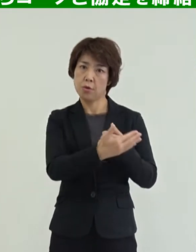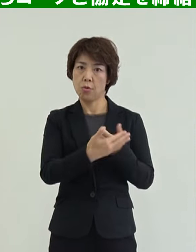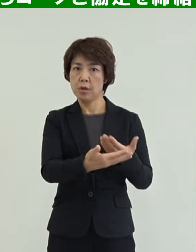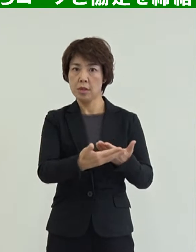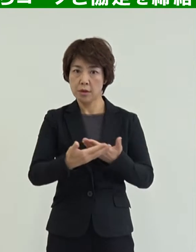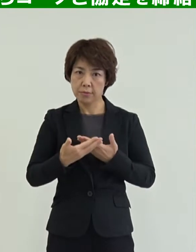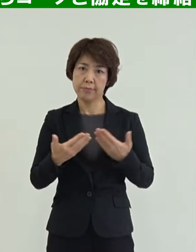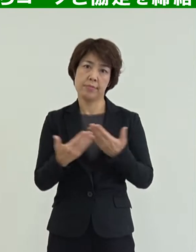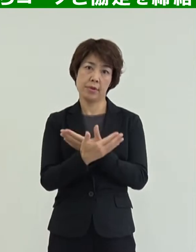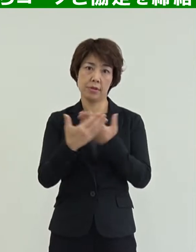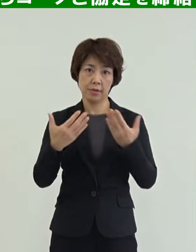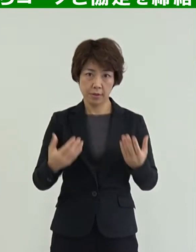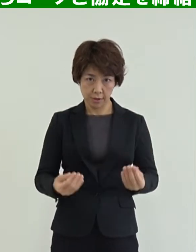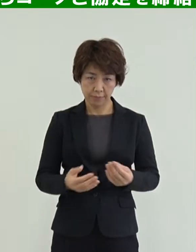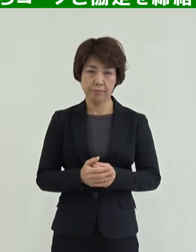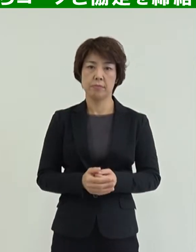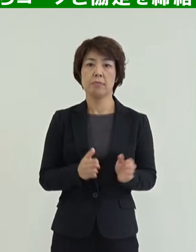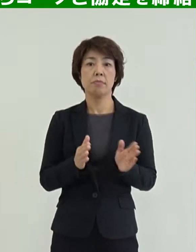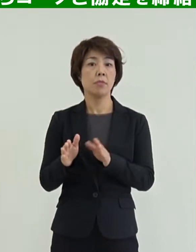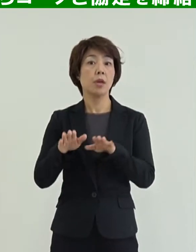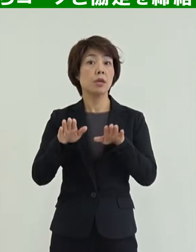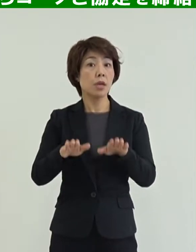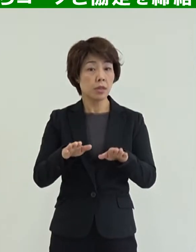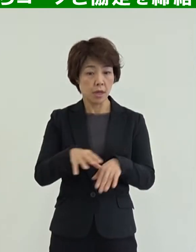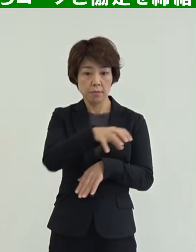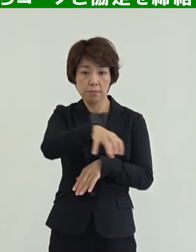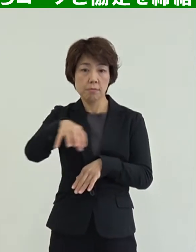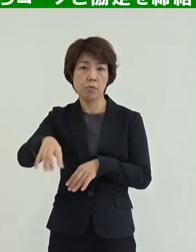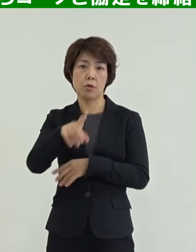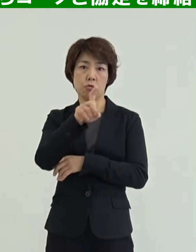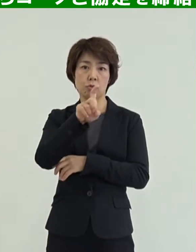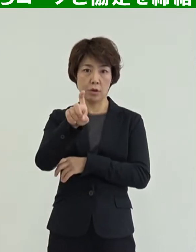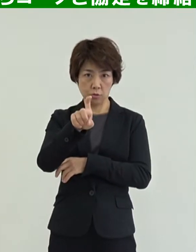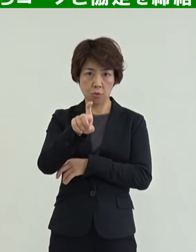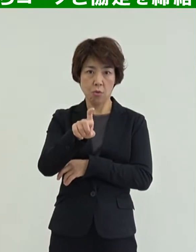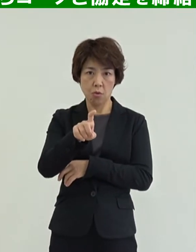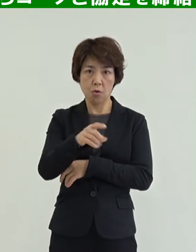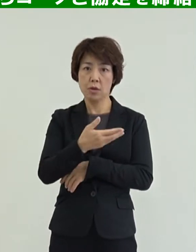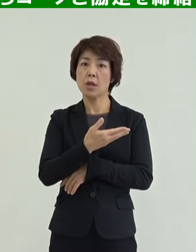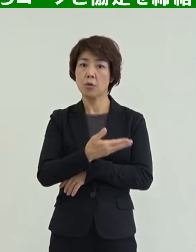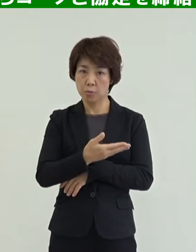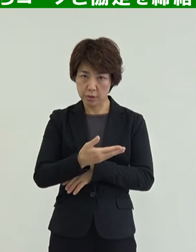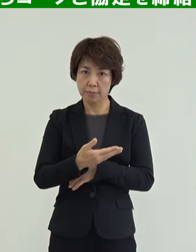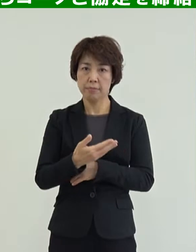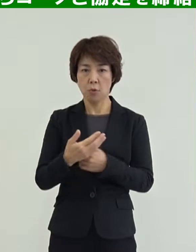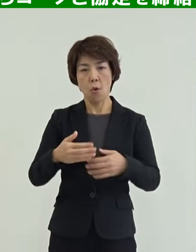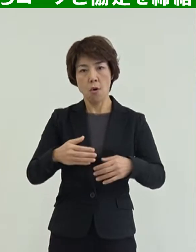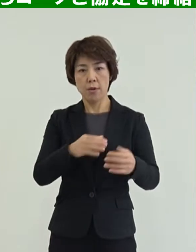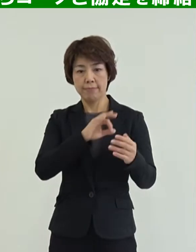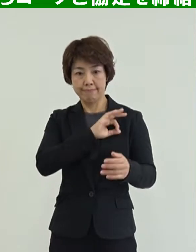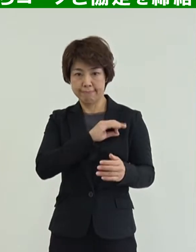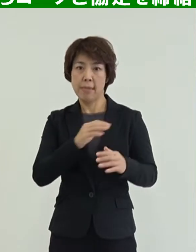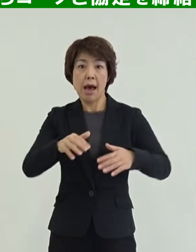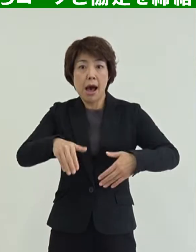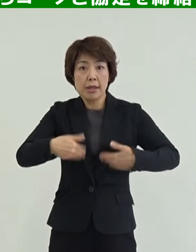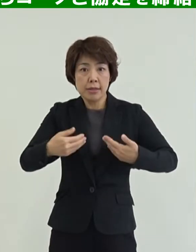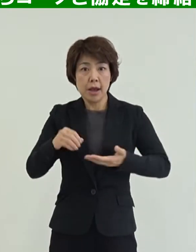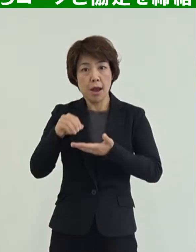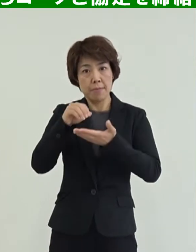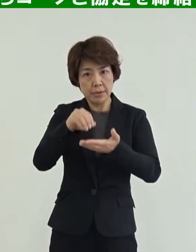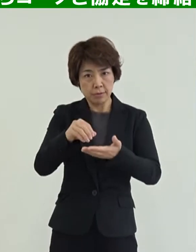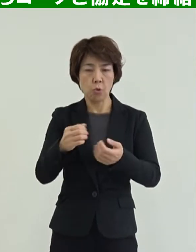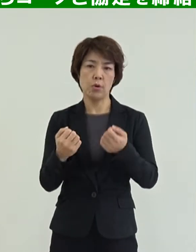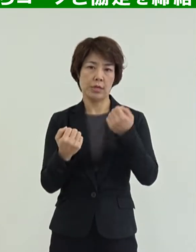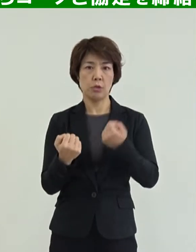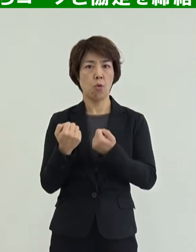となりました現在市内で10カ所をでになるコップさんのあった花瓶というまあ色販売